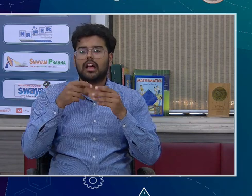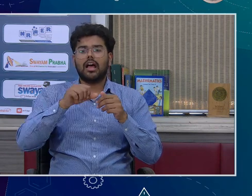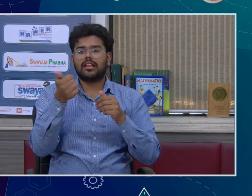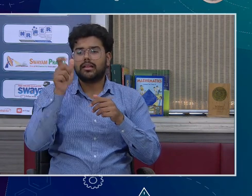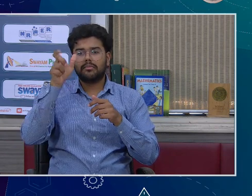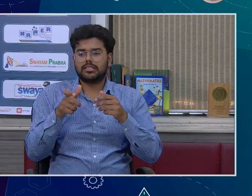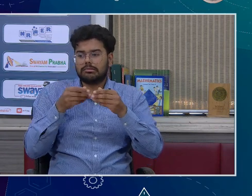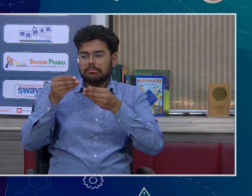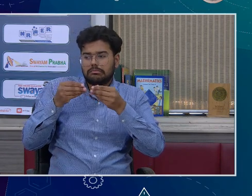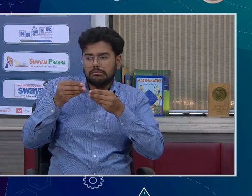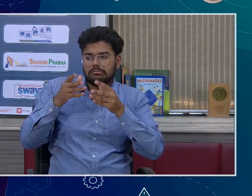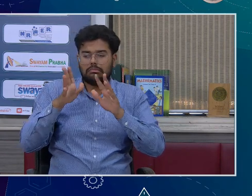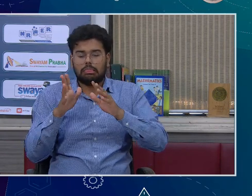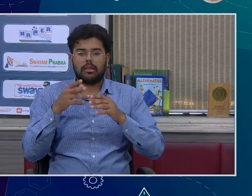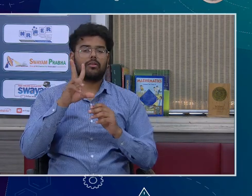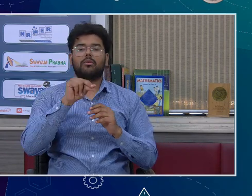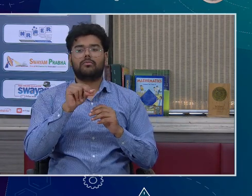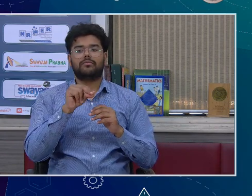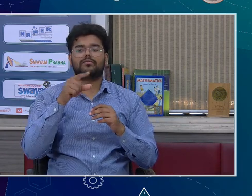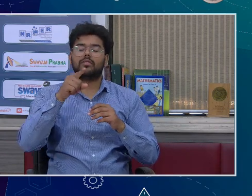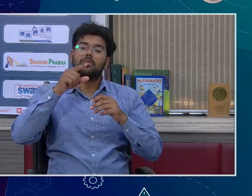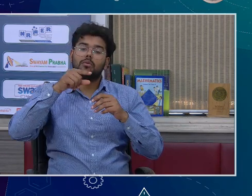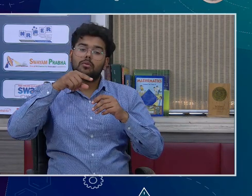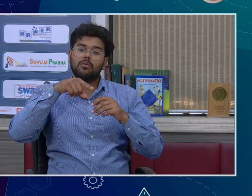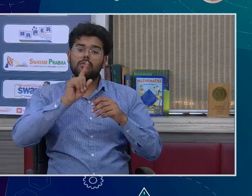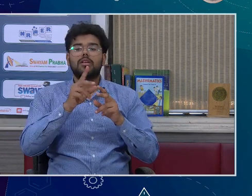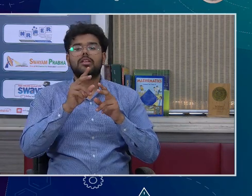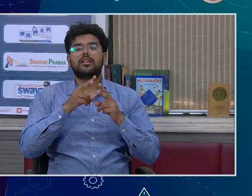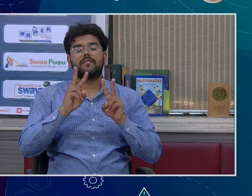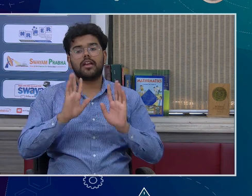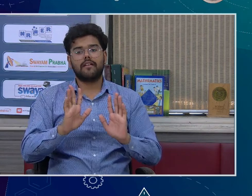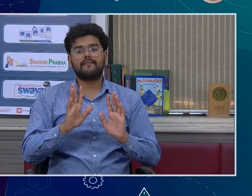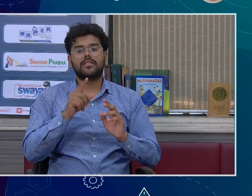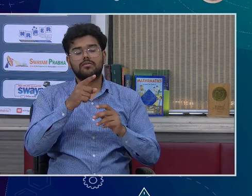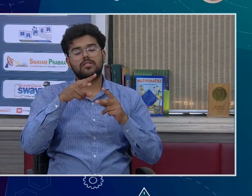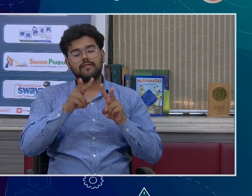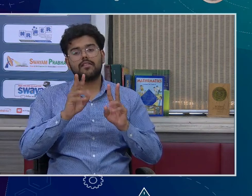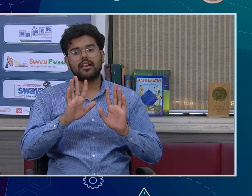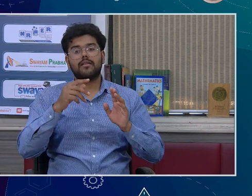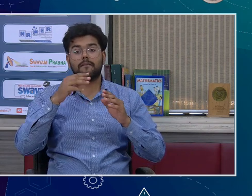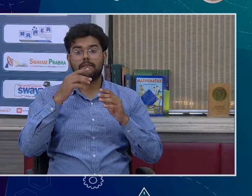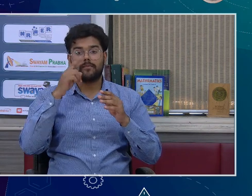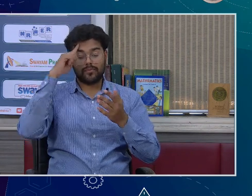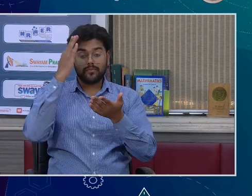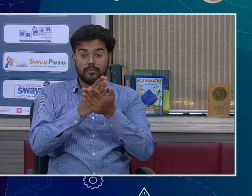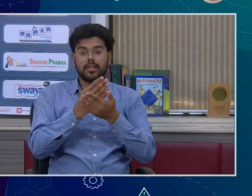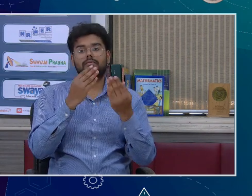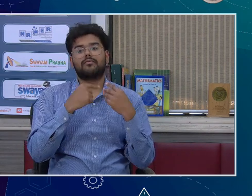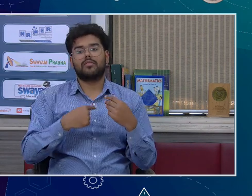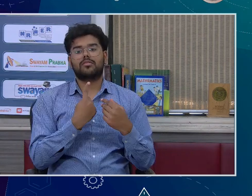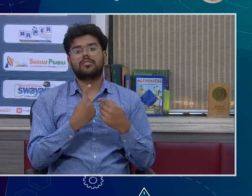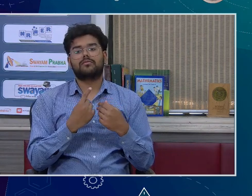बिकॉज यू आर यूनिक इन योर ओन वे एंड यू शुड बेनिफिट मैक्सिमम फॉर व्हाट एवर यू हैव विद यू. राइट राइट. मिसेस